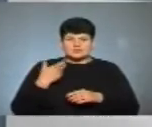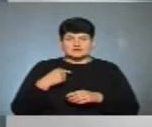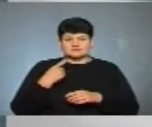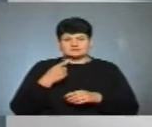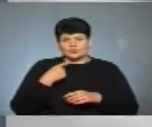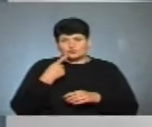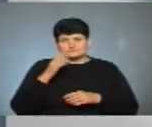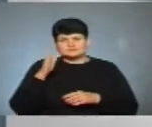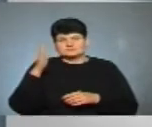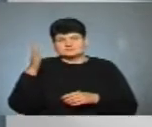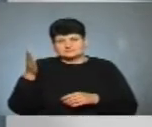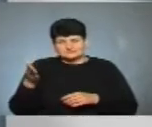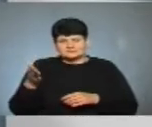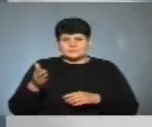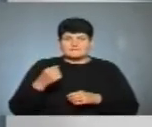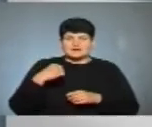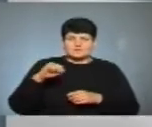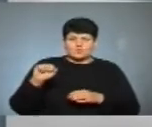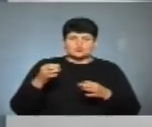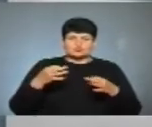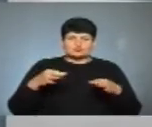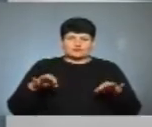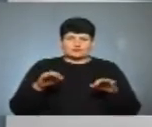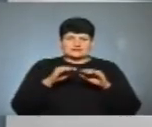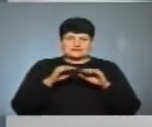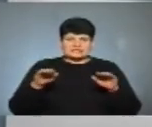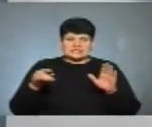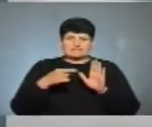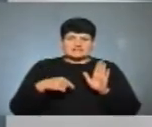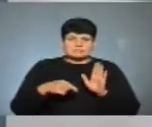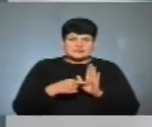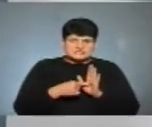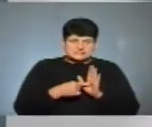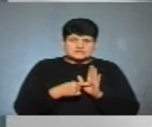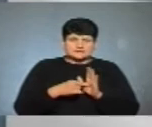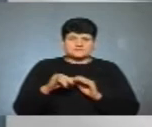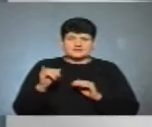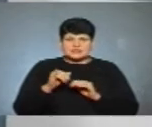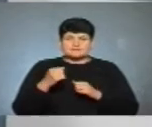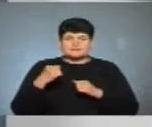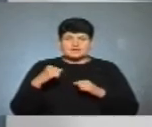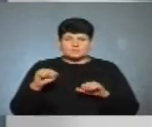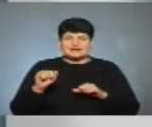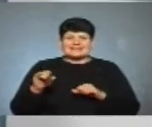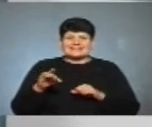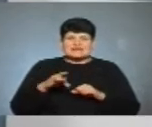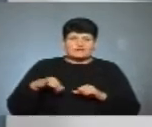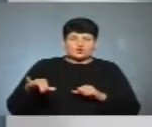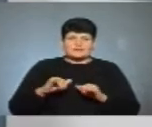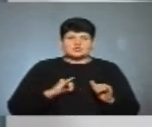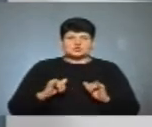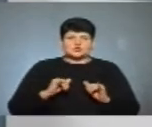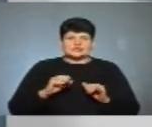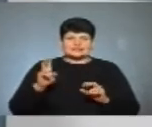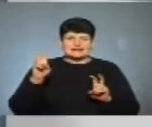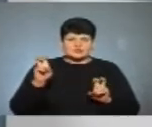пророкували, передбачали перемогу свободи на рівні міста і перемогу Європейської солідарності